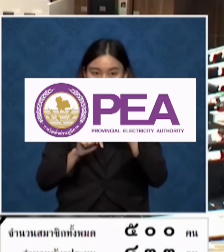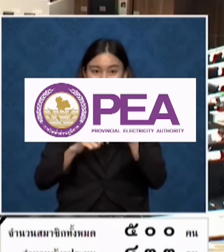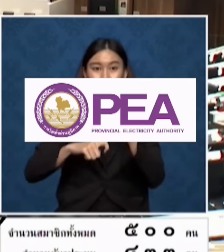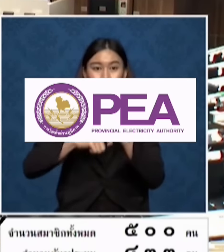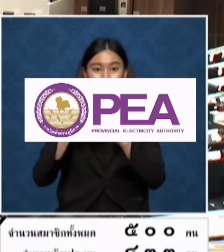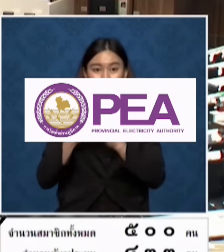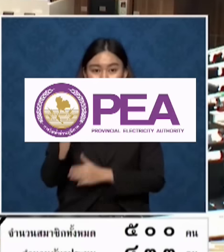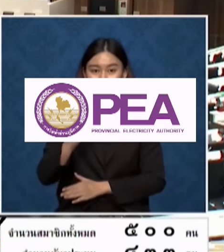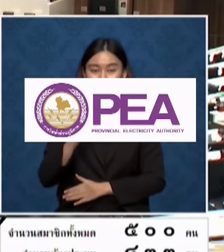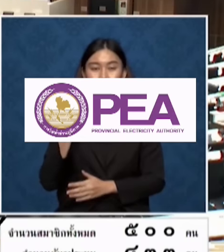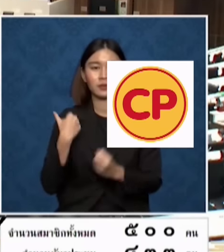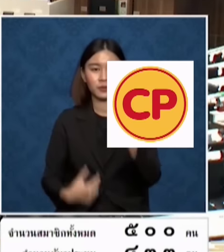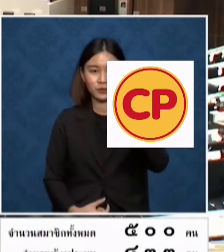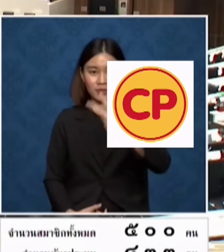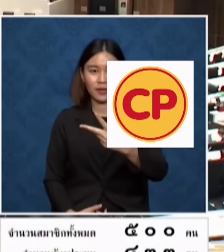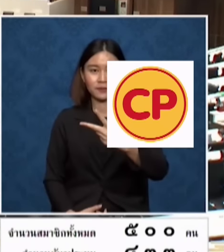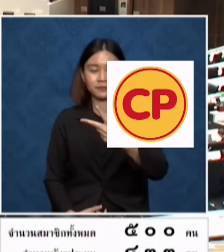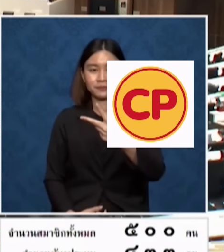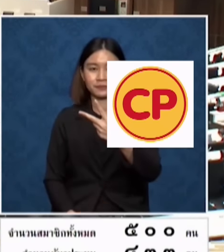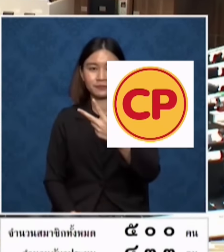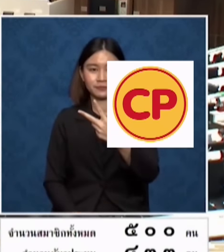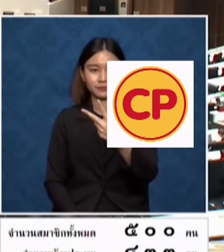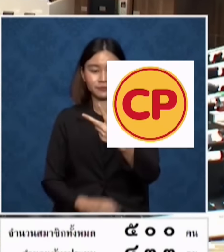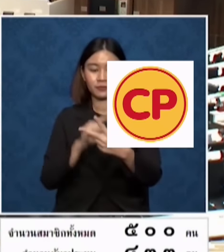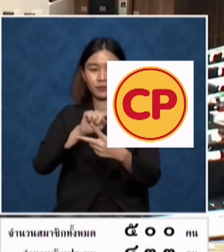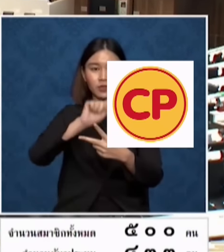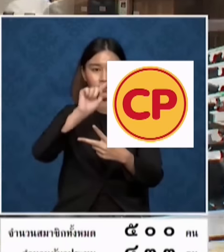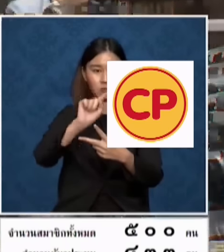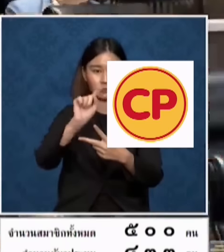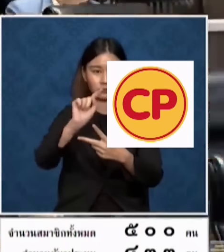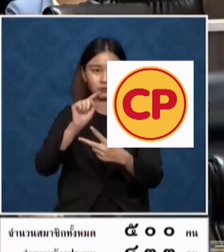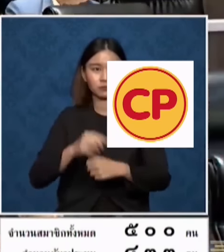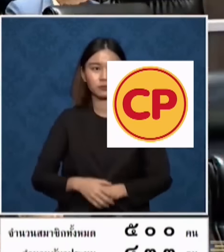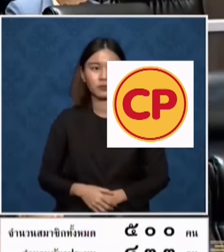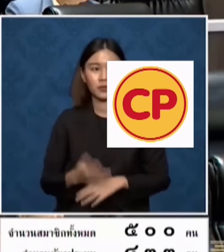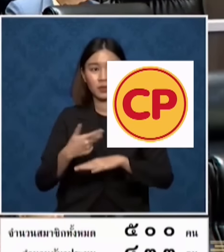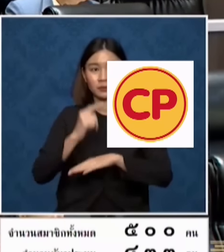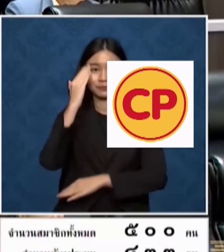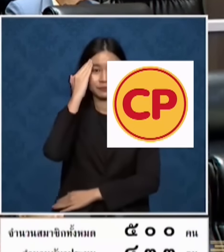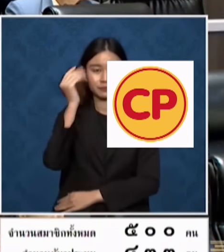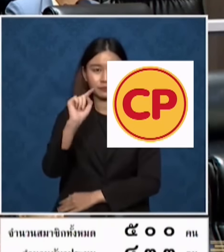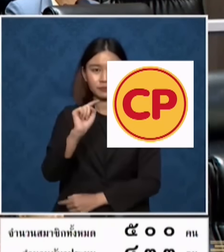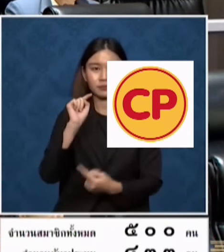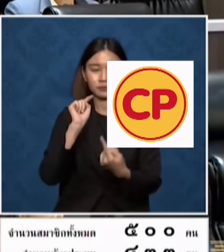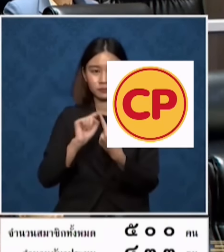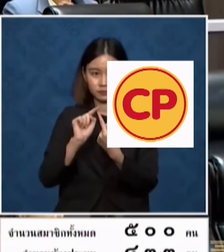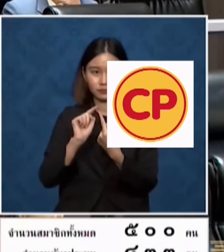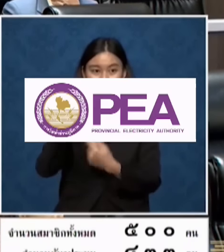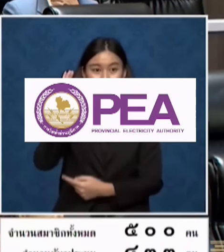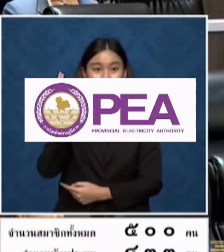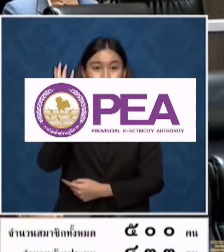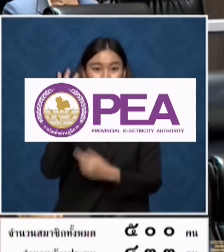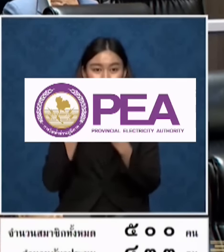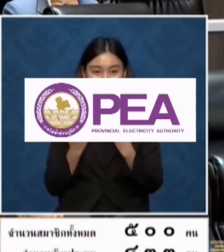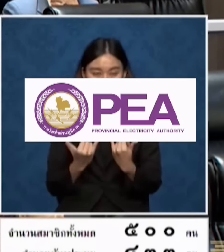8% ด้วยเหตุผล3ประเด็นประเด็นที่1ท่านประธานทราบไหมครับว่าในโลก